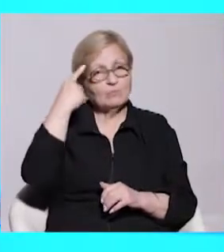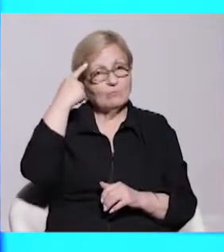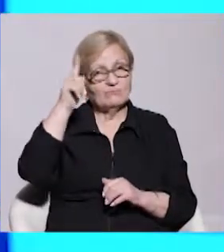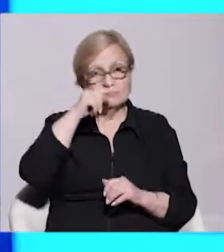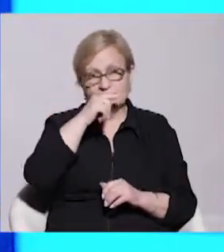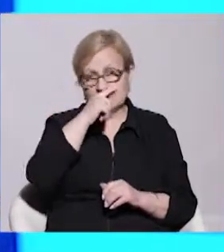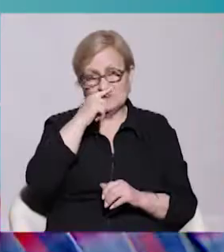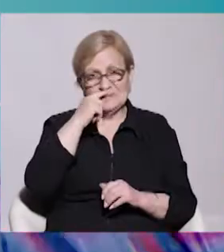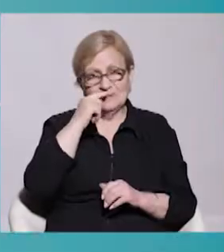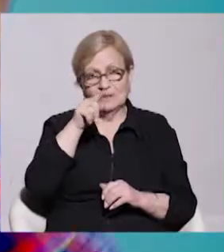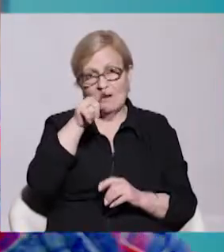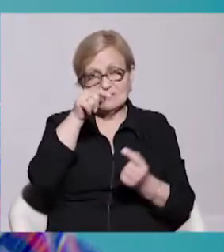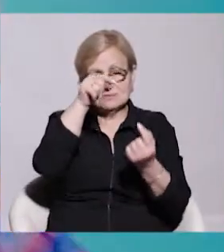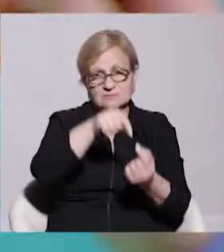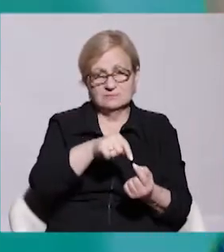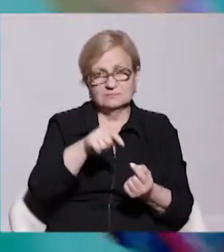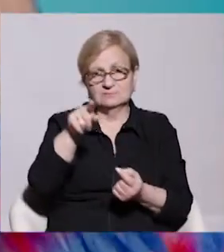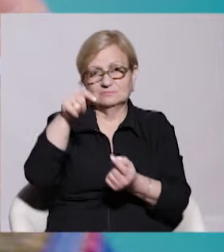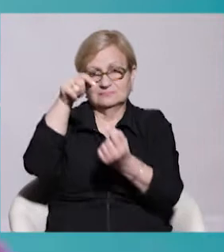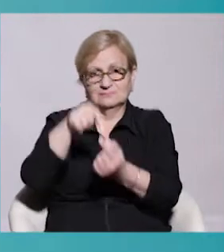აი ამ